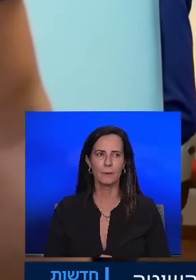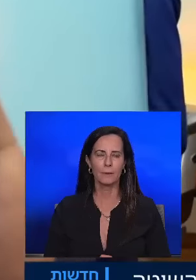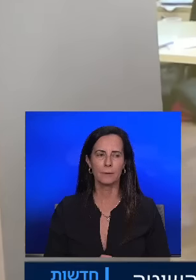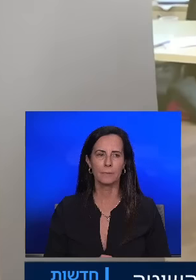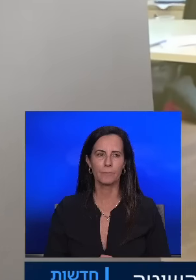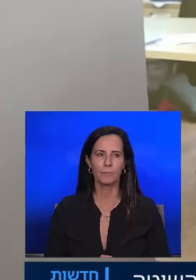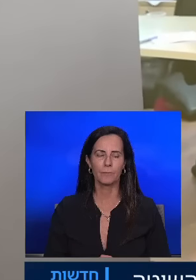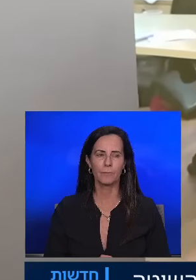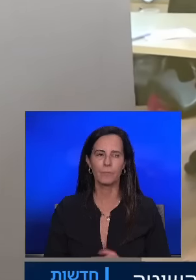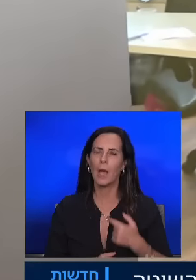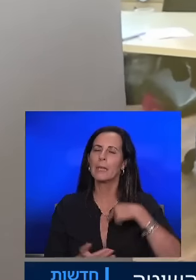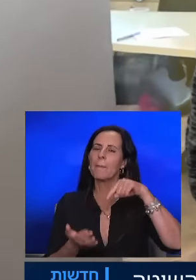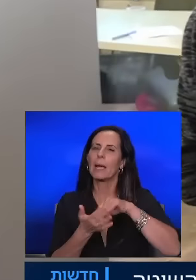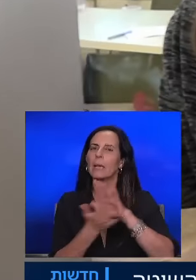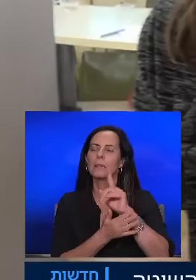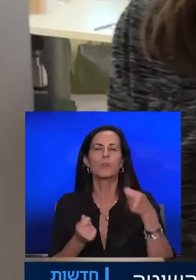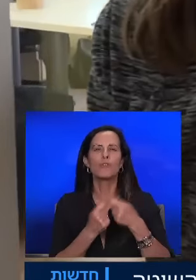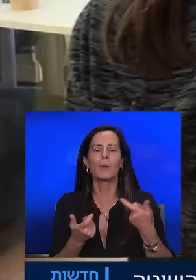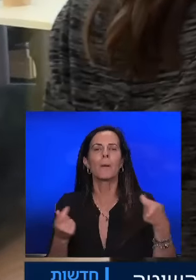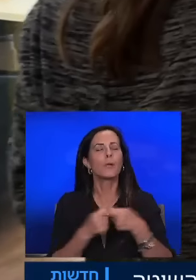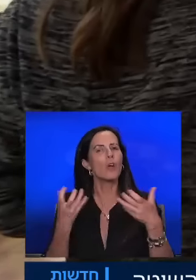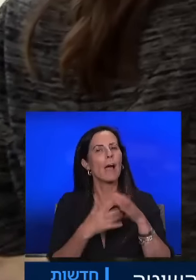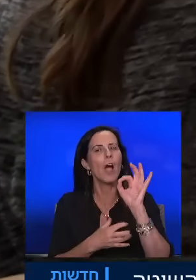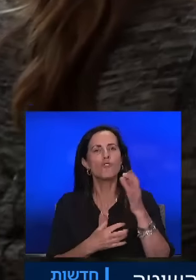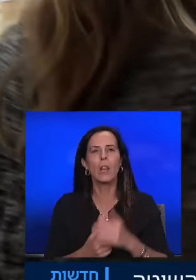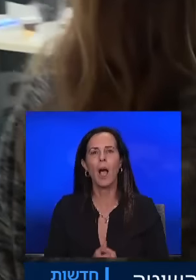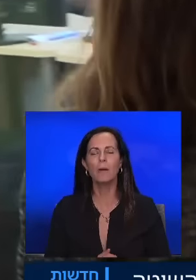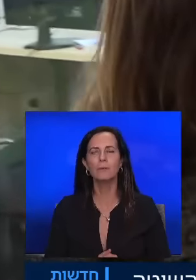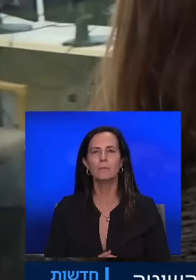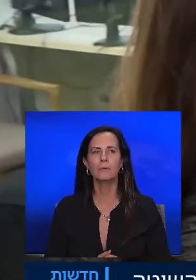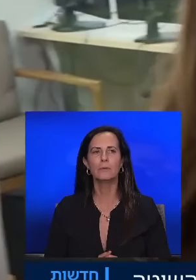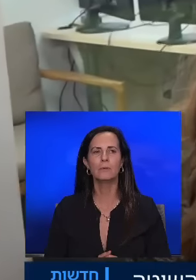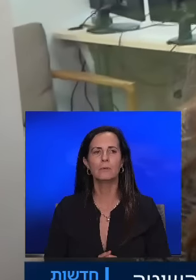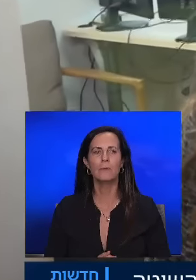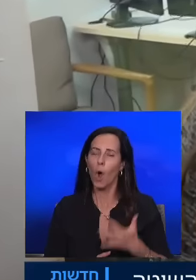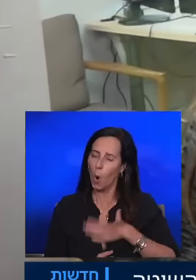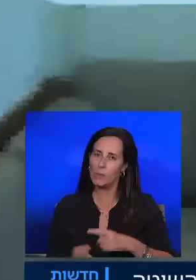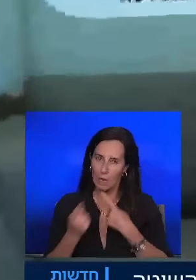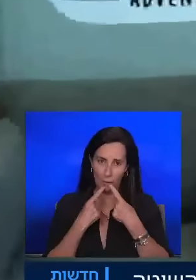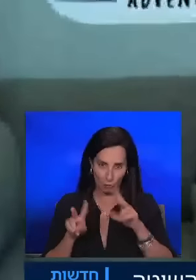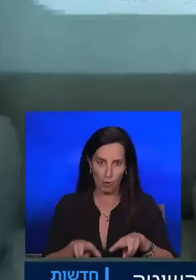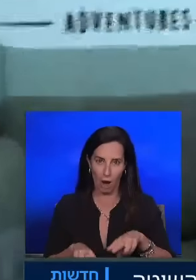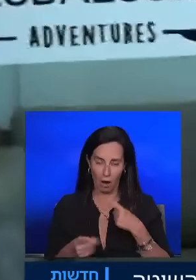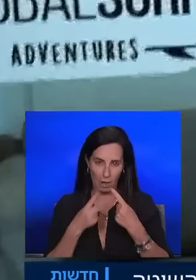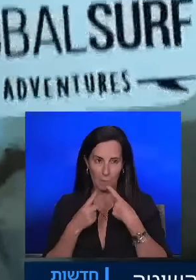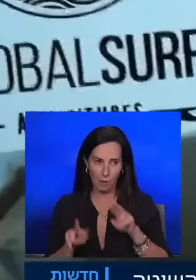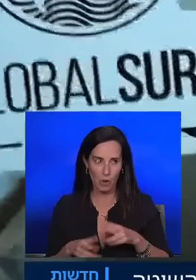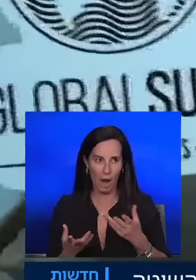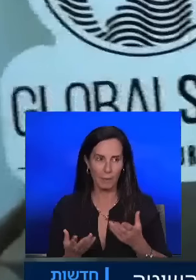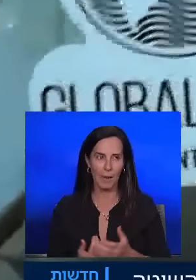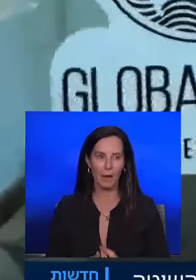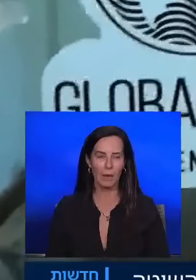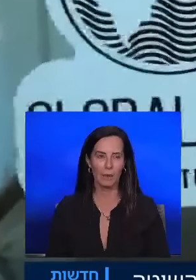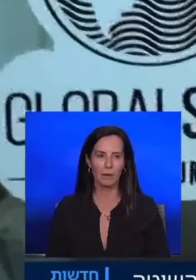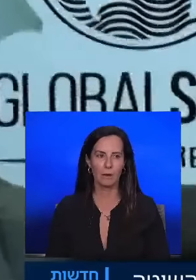אנחנו מכאן 11. לגבי מה? לגבי החברה שלכם. רוצה להחליף איתך מילה? אפשר? אפשר לדבר איתך?